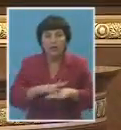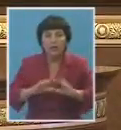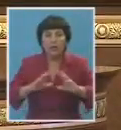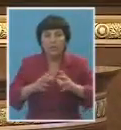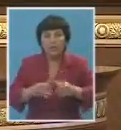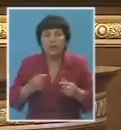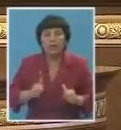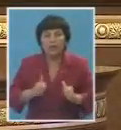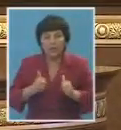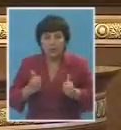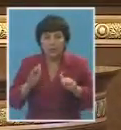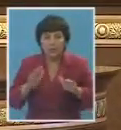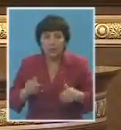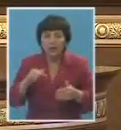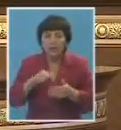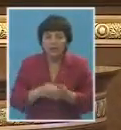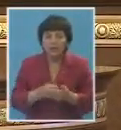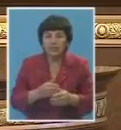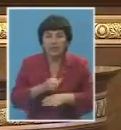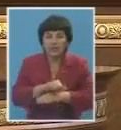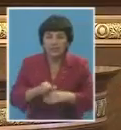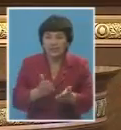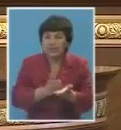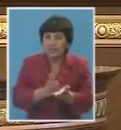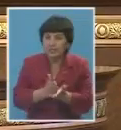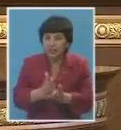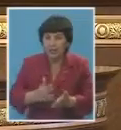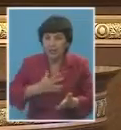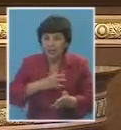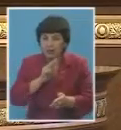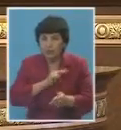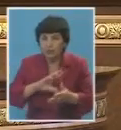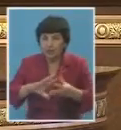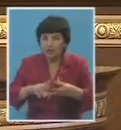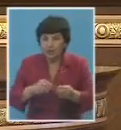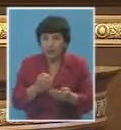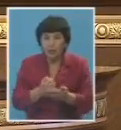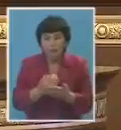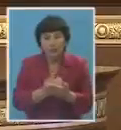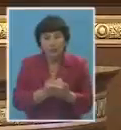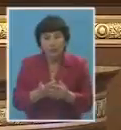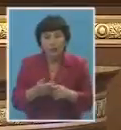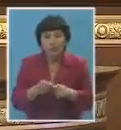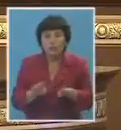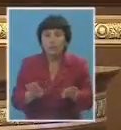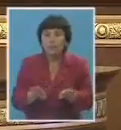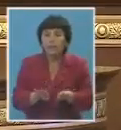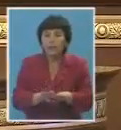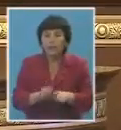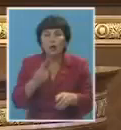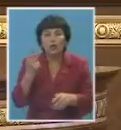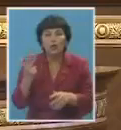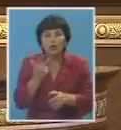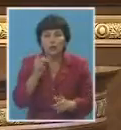биік беделінің ішкі және сыртқы саясаттағы ерен еңбегінің нақты көрсеткіші. Сонымен бірге